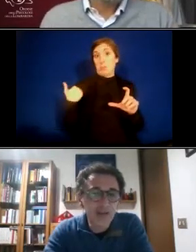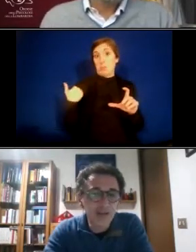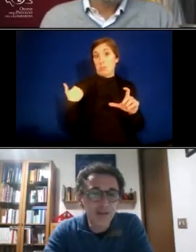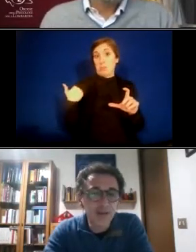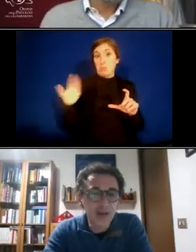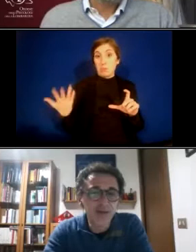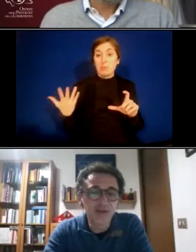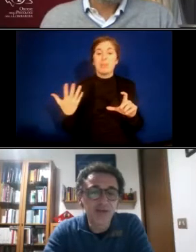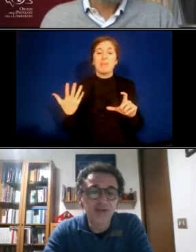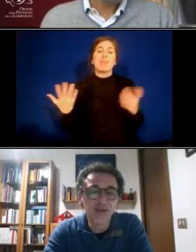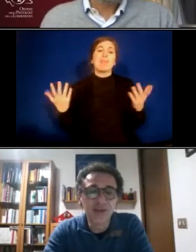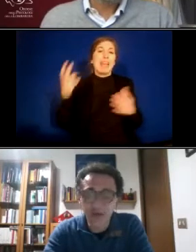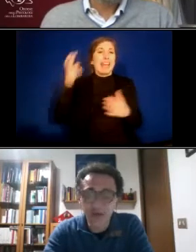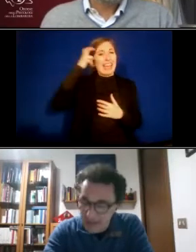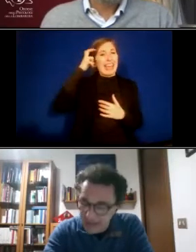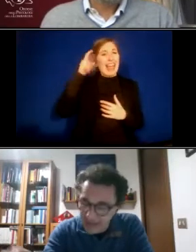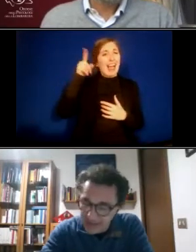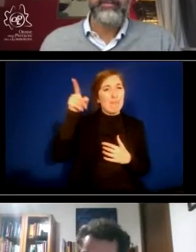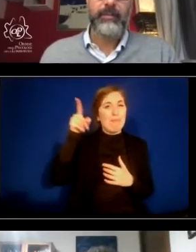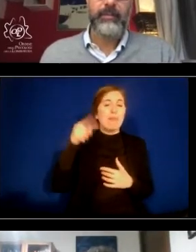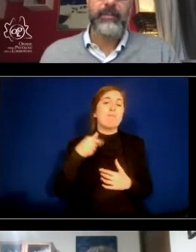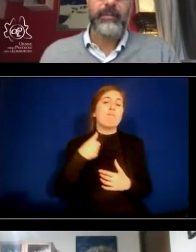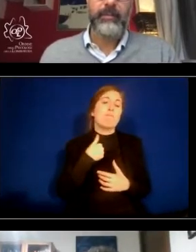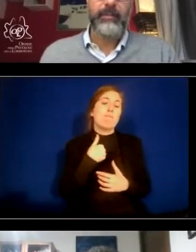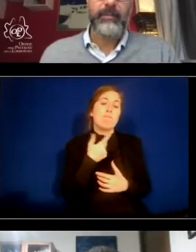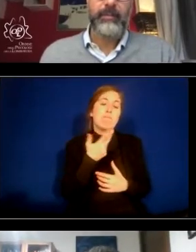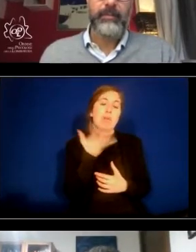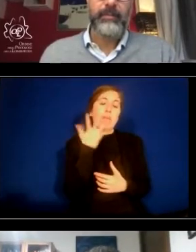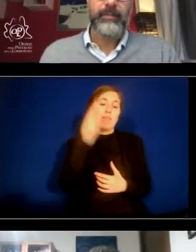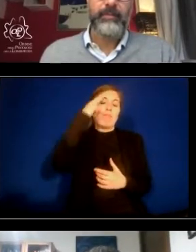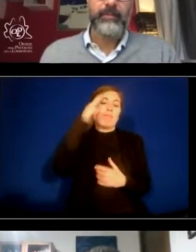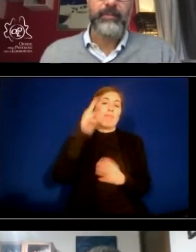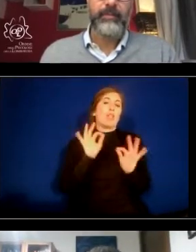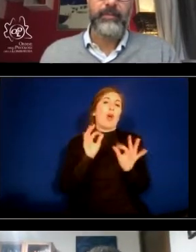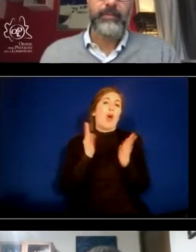ricordarla così e spero, insomma, la speranza, appunto,